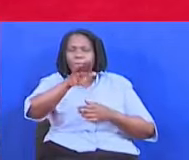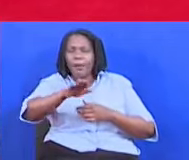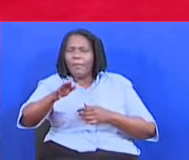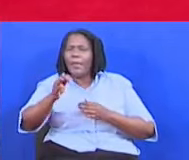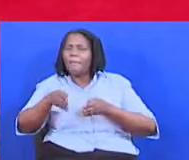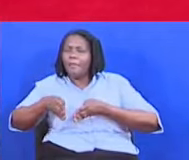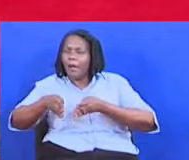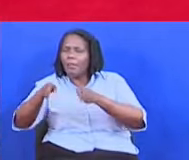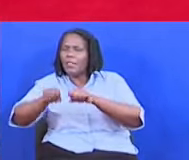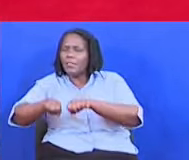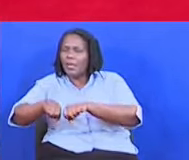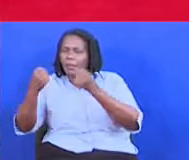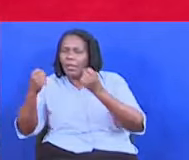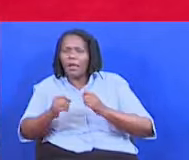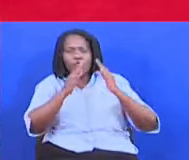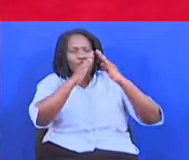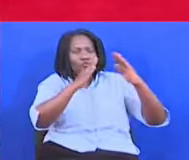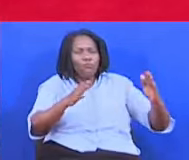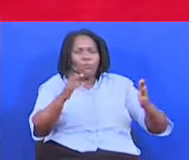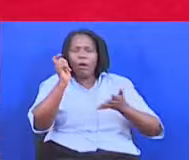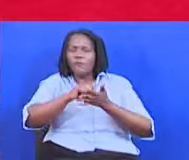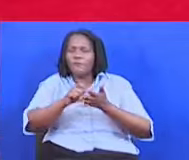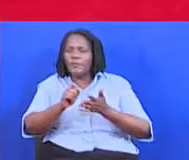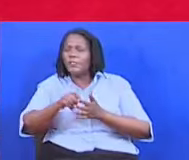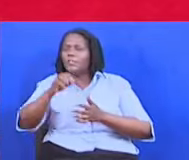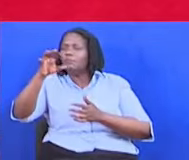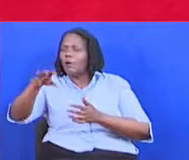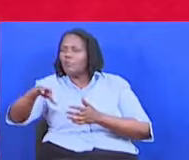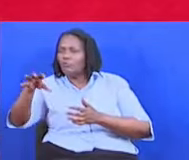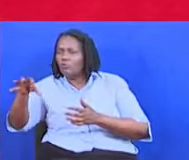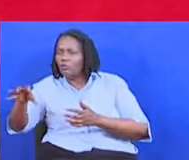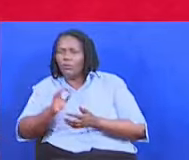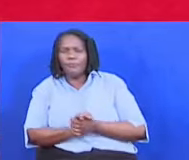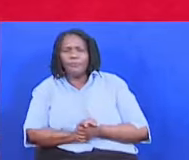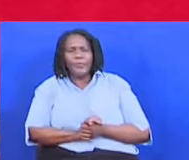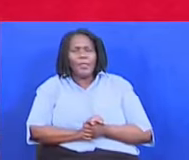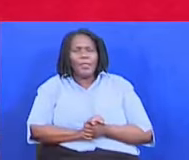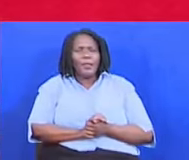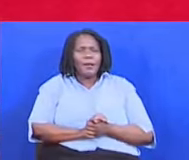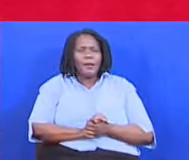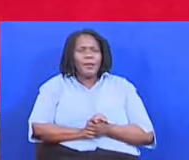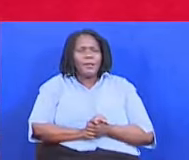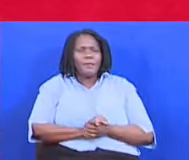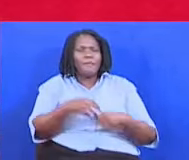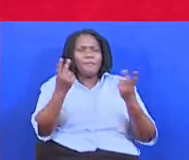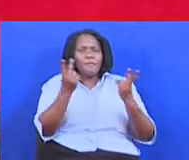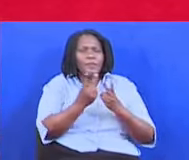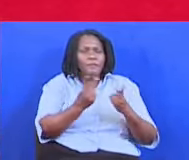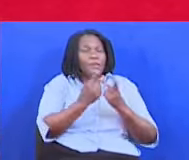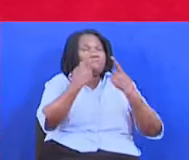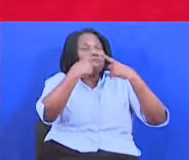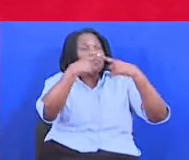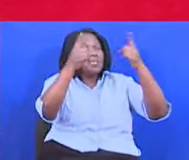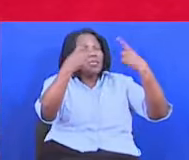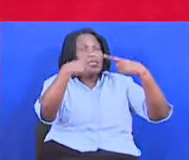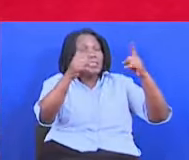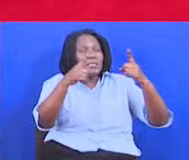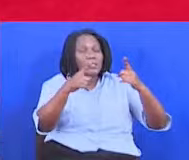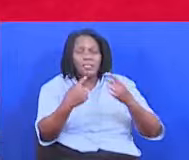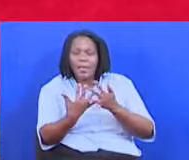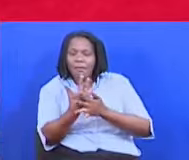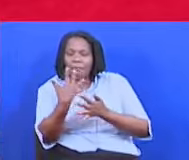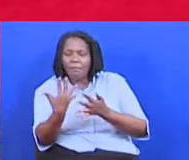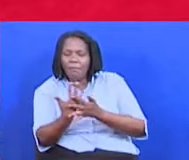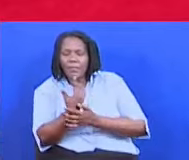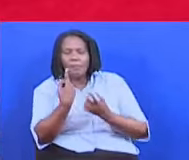barabara, nyumba, ofisi na masoko, upotevu wa bioanuwai muhimu ikiwemo mikoko na nyasi za